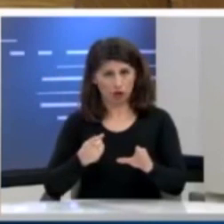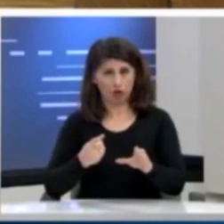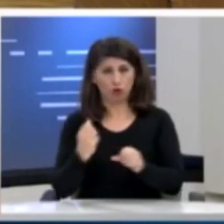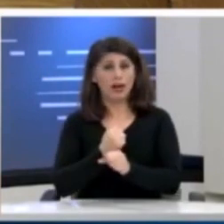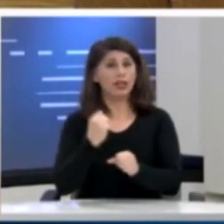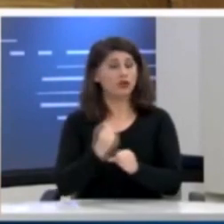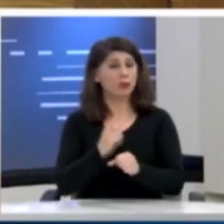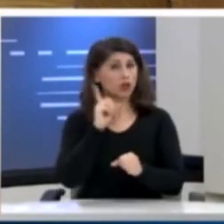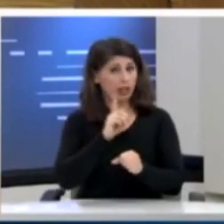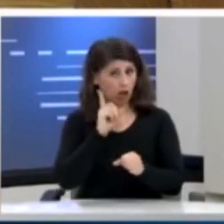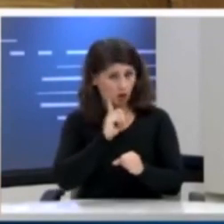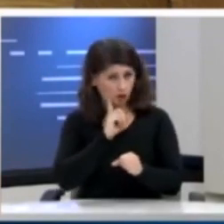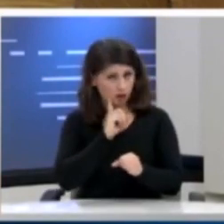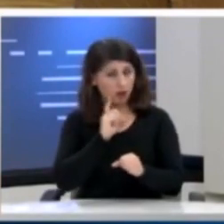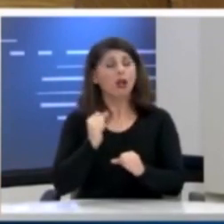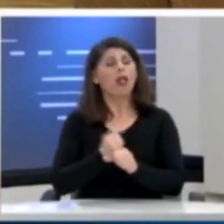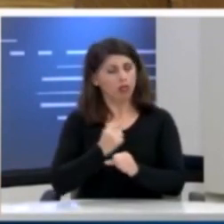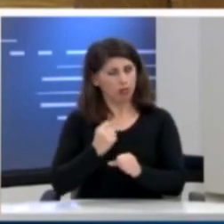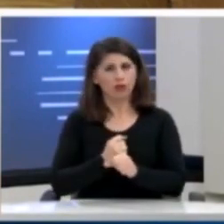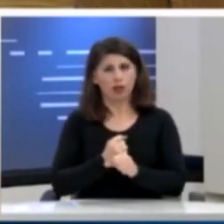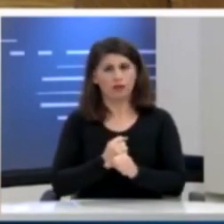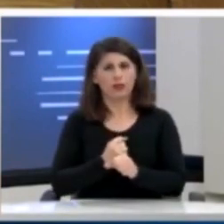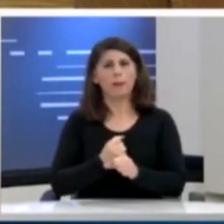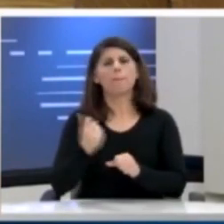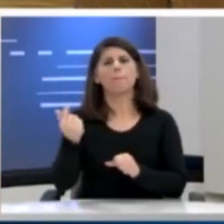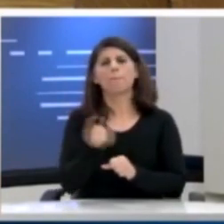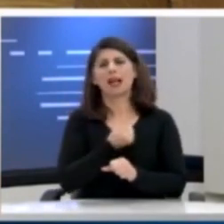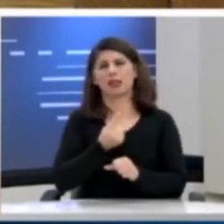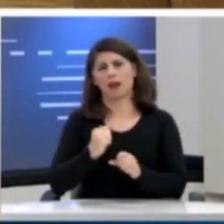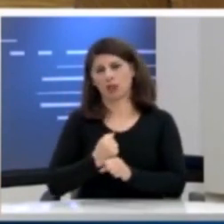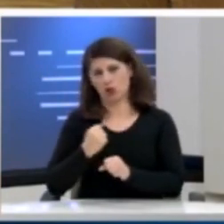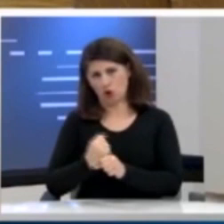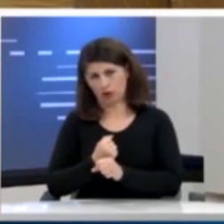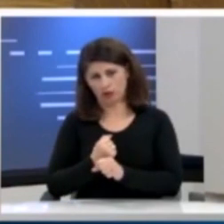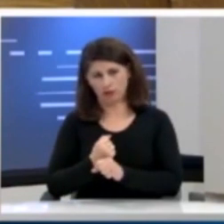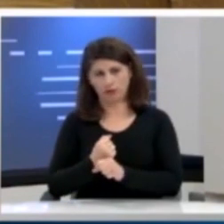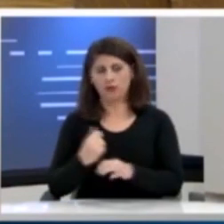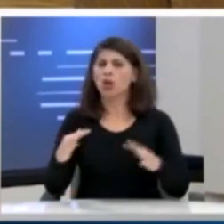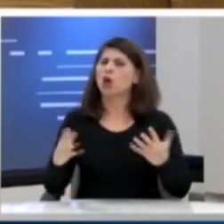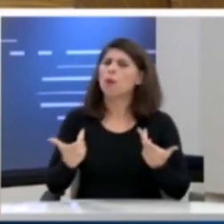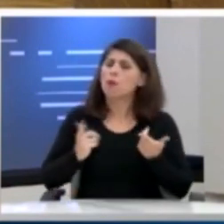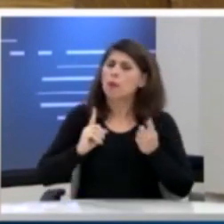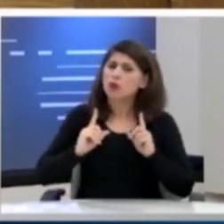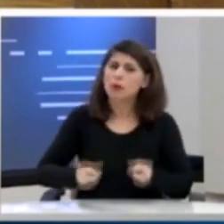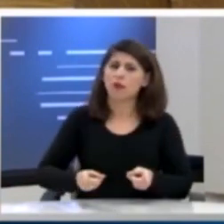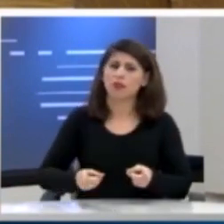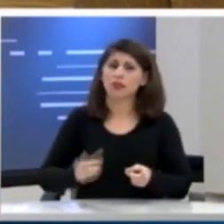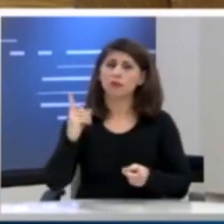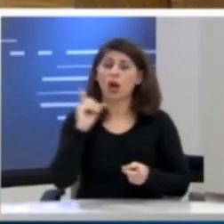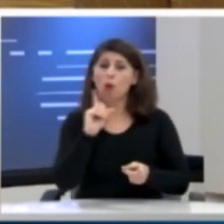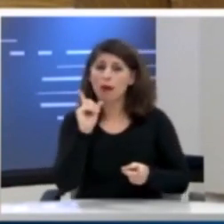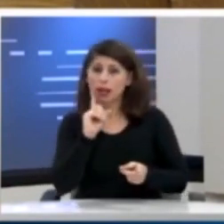31,5% των εργαζομένων γυναικών δουλεύει με μερική απασχόληση. Πώς θα αποφασίσει